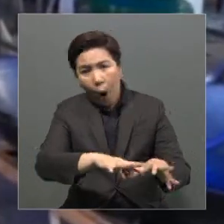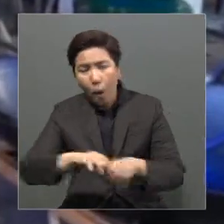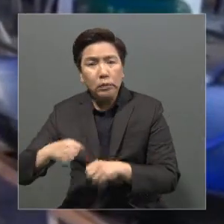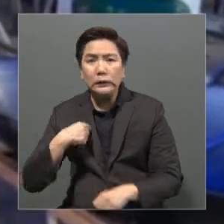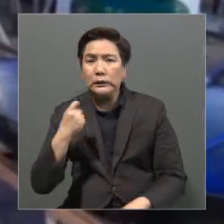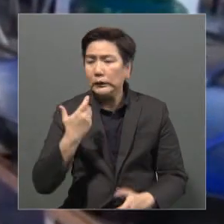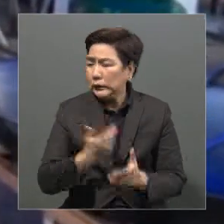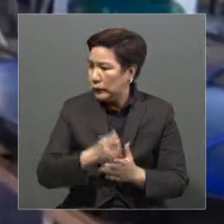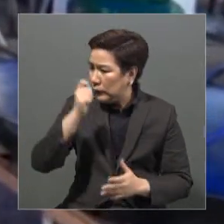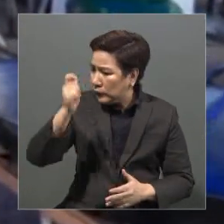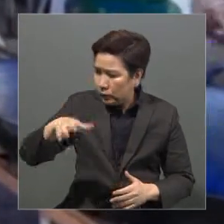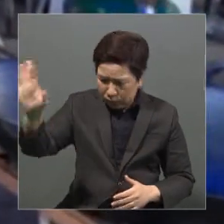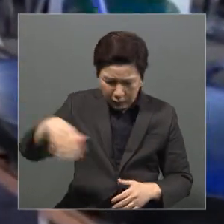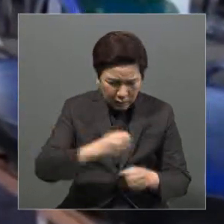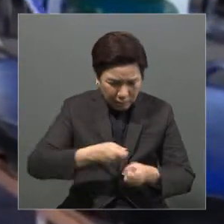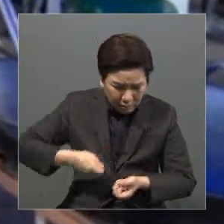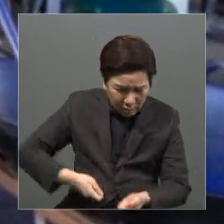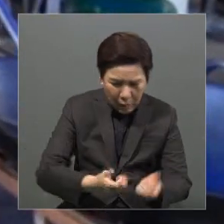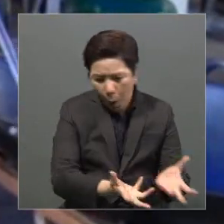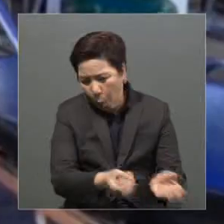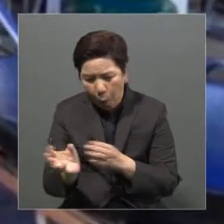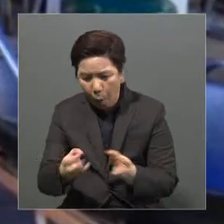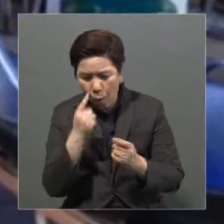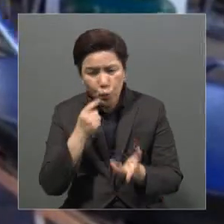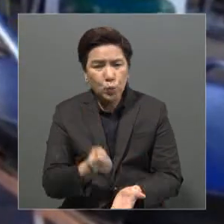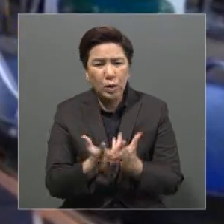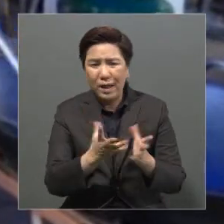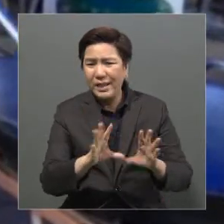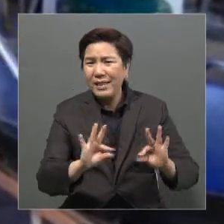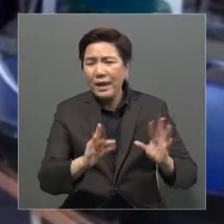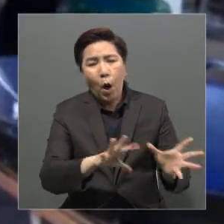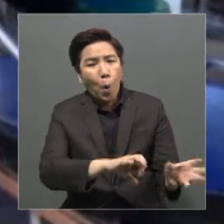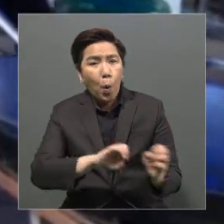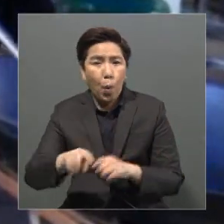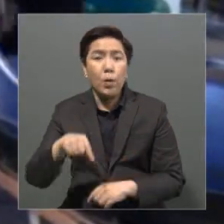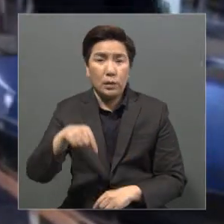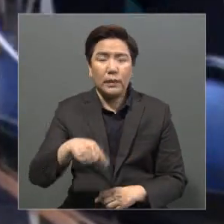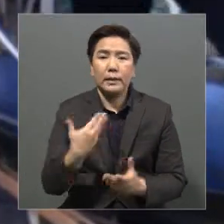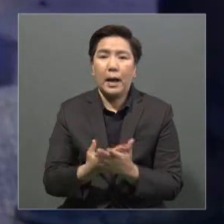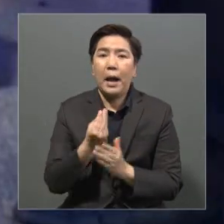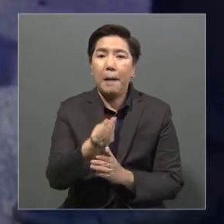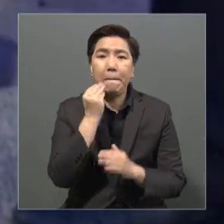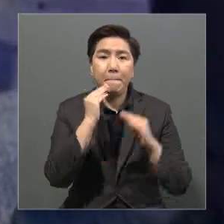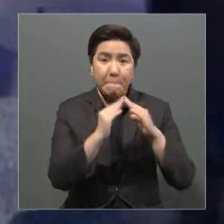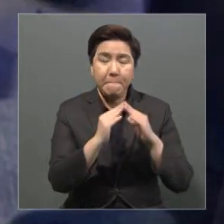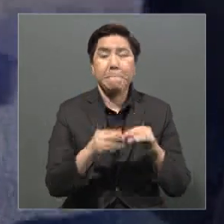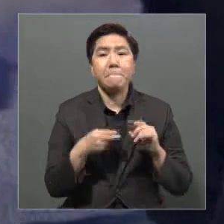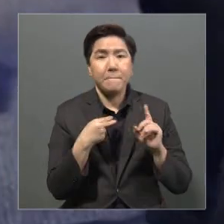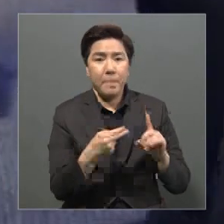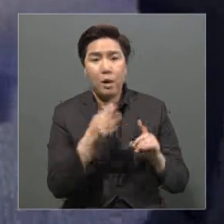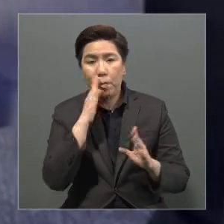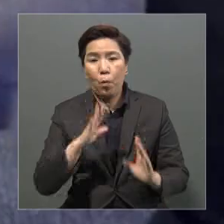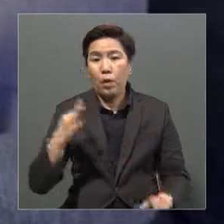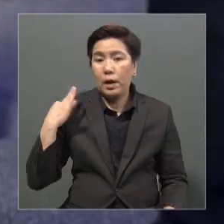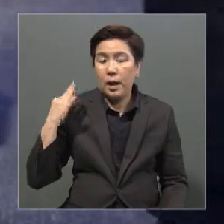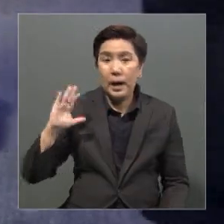เองเนี่ยก็ไปพาจ้างในส่วนของภาคเอกชนเข้ามาช่วยขจัดหรือว่าล้างคราบดินโคนตรงเนี้ก็จะได้ 10,000บาทส่วนบ้านไหนที่มีอาสา